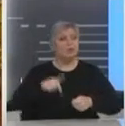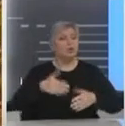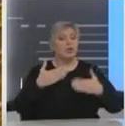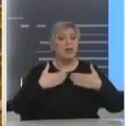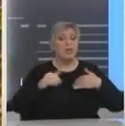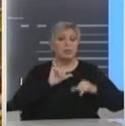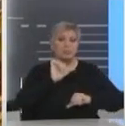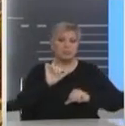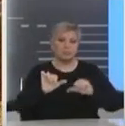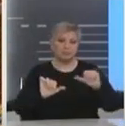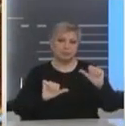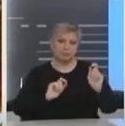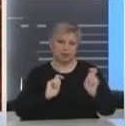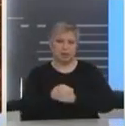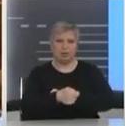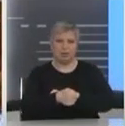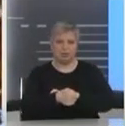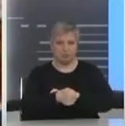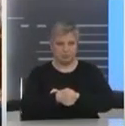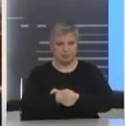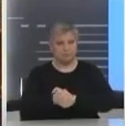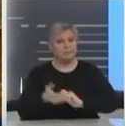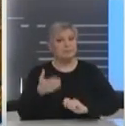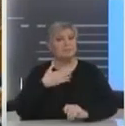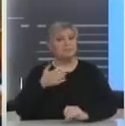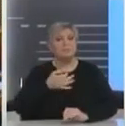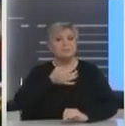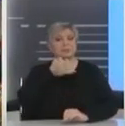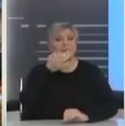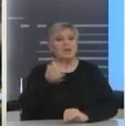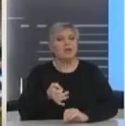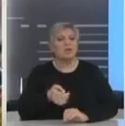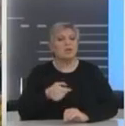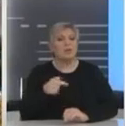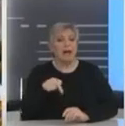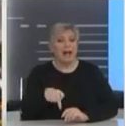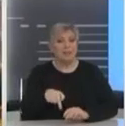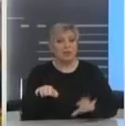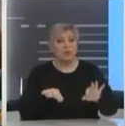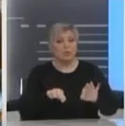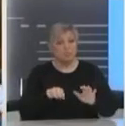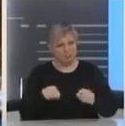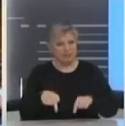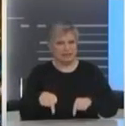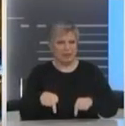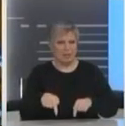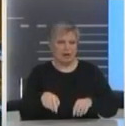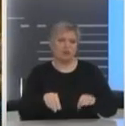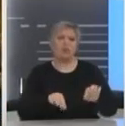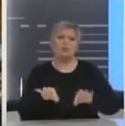Επιτρέψτε μου όμως κυρίως να αναφερθώ και σε δύο ακόμα ζητήματα του πολυνομοσχεδίου.